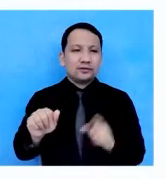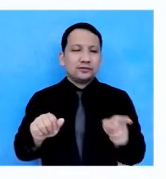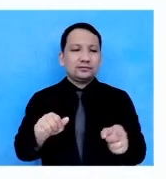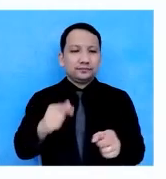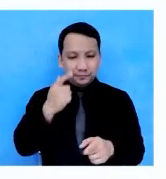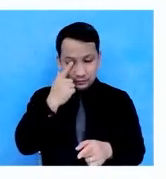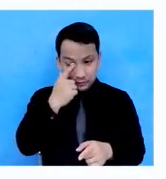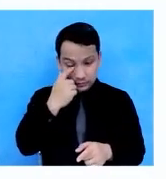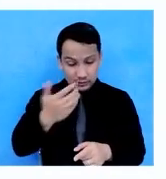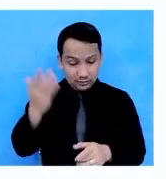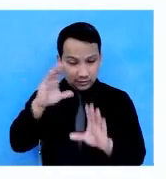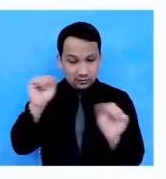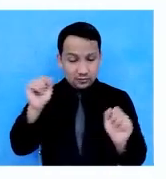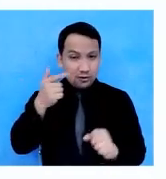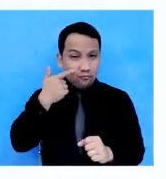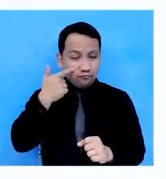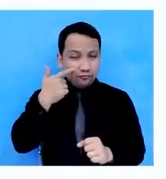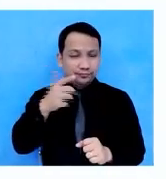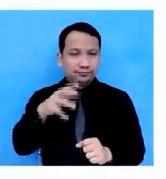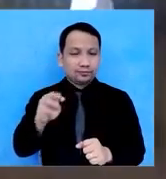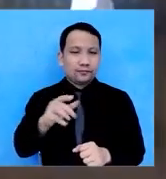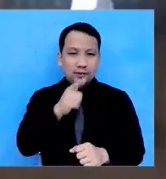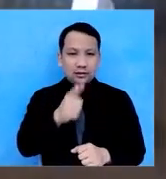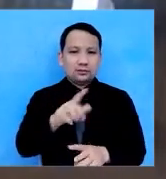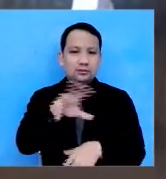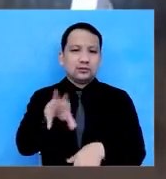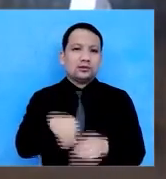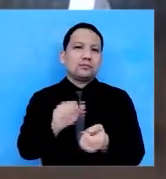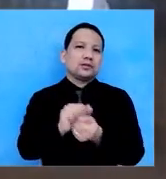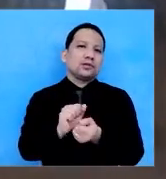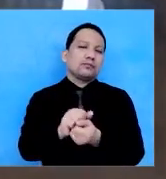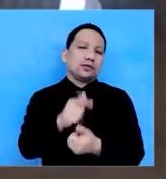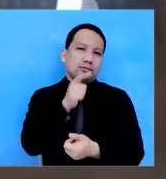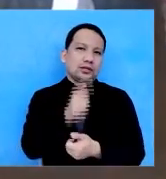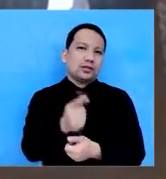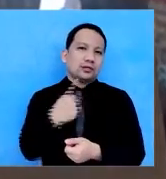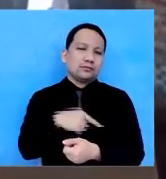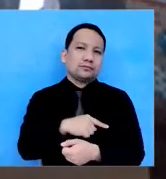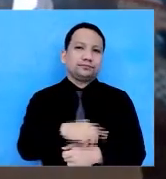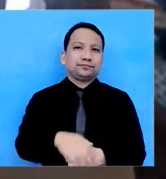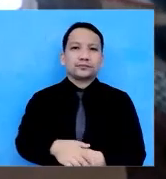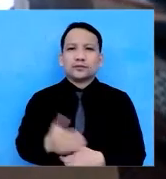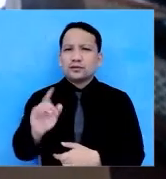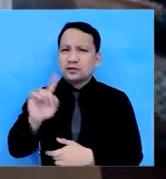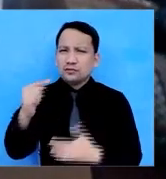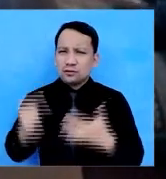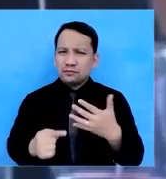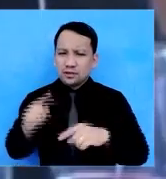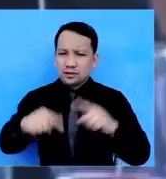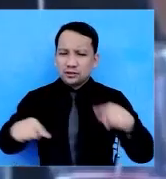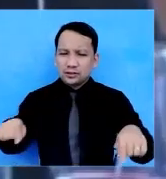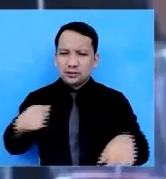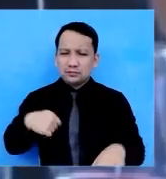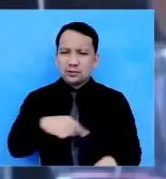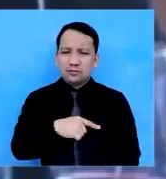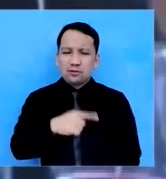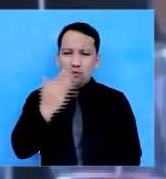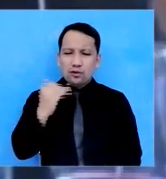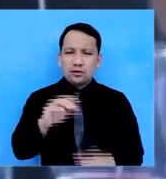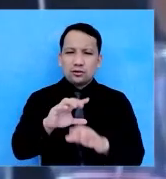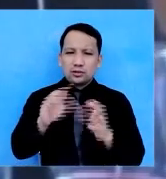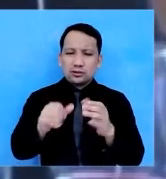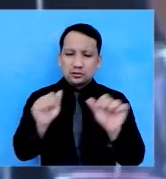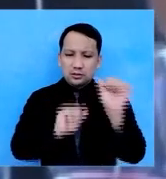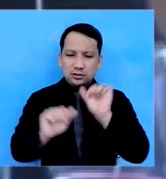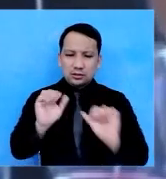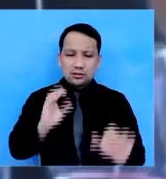former President GMA, we're lucky to have her aboard. Hindi na natanong kung ano ang naging papel ng iba pa niyang kasama. Gaya ng aktres na si Don